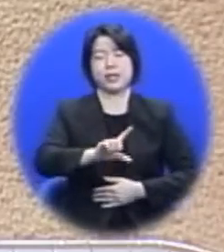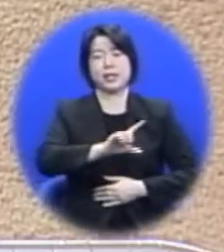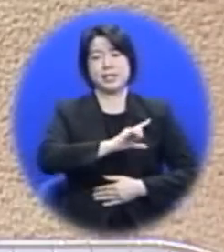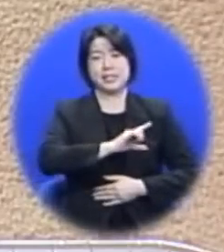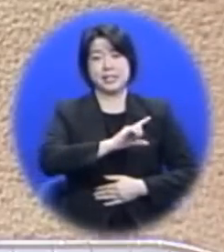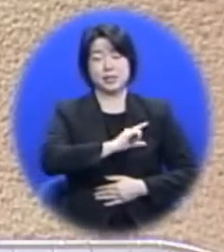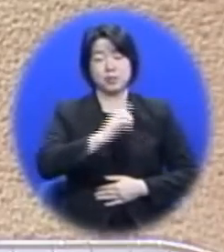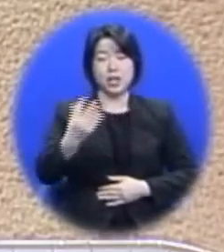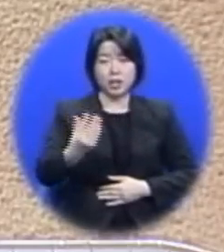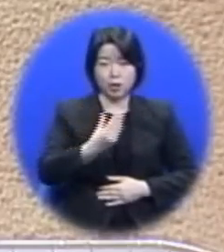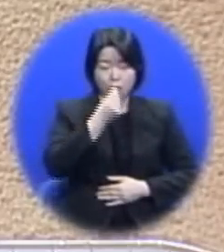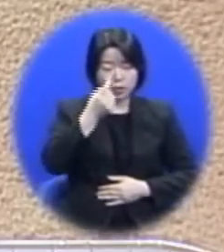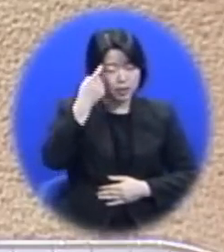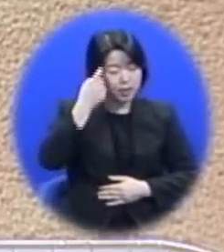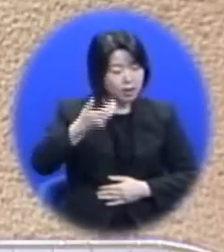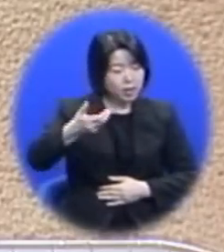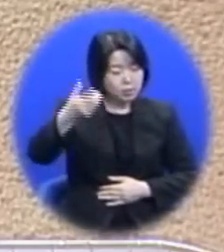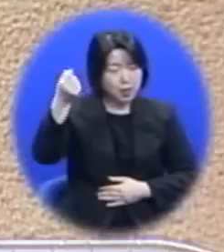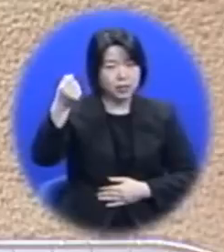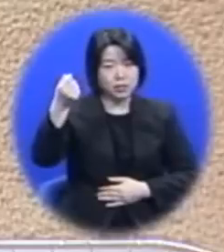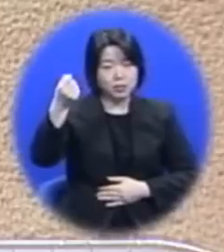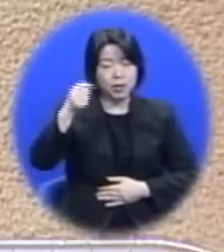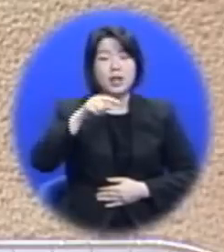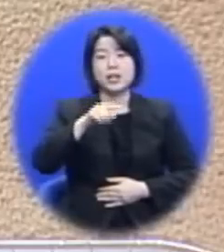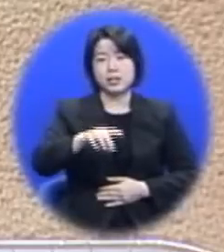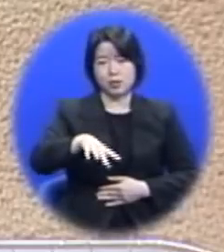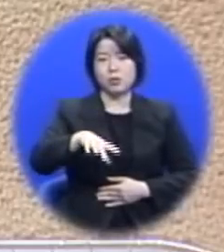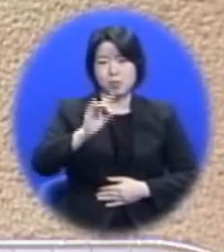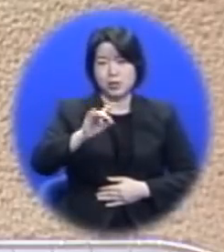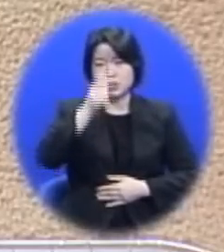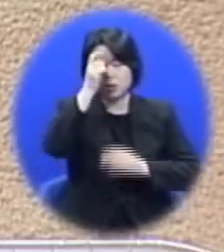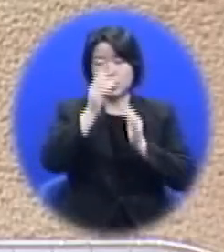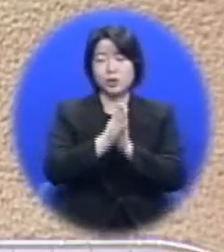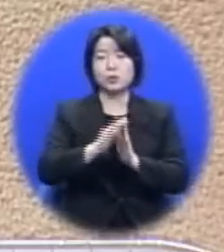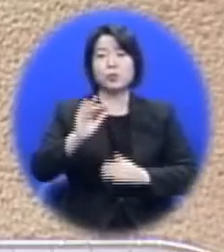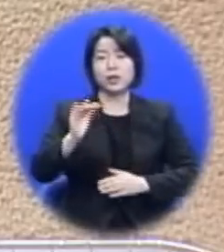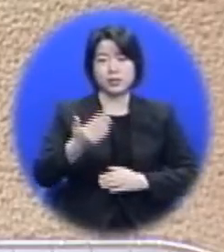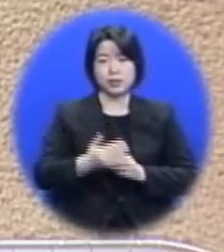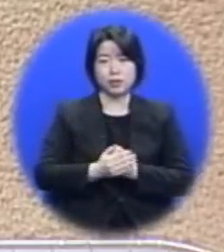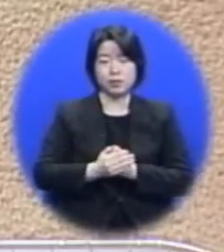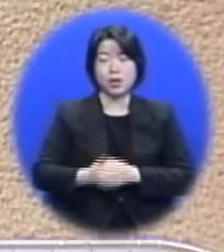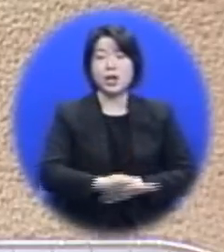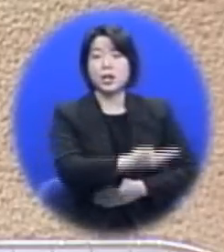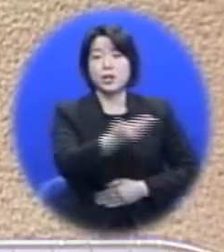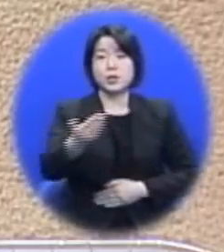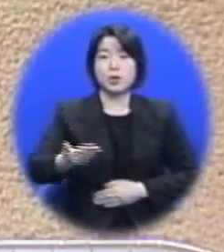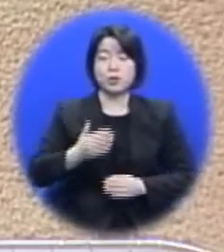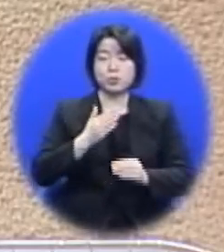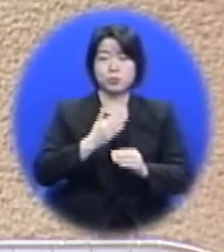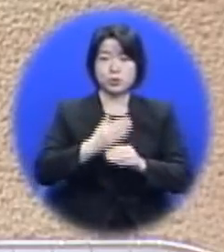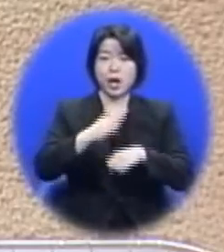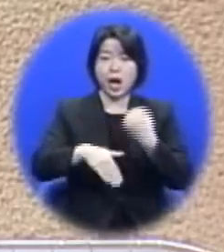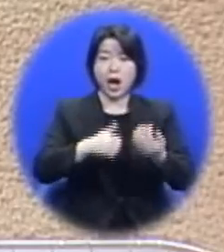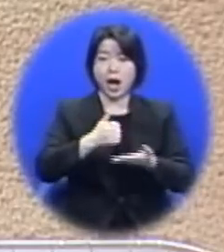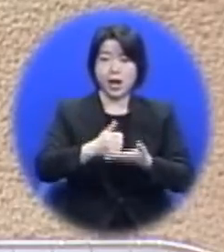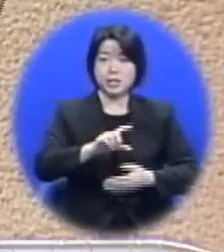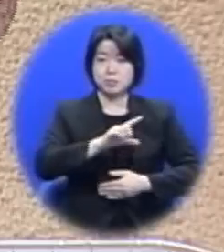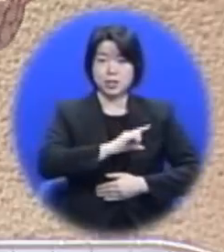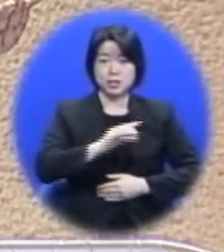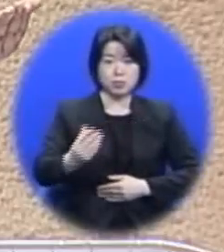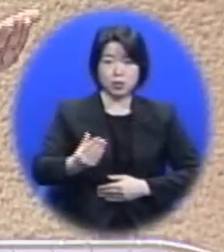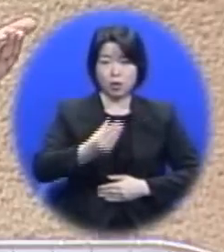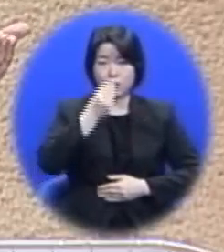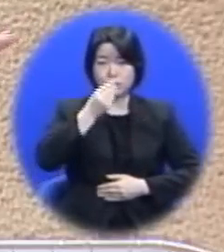여김을 받으시오며 이 기도를 하라고 하셨습니다. 여러분 중에는 하나님의 이름이 거룩히